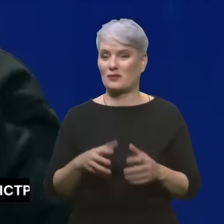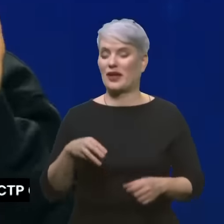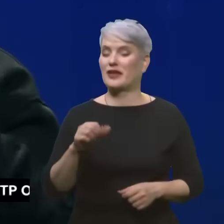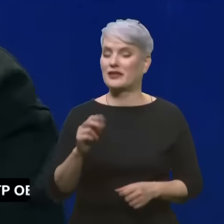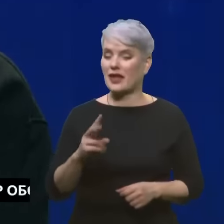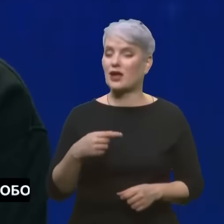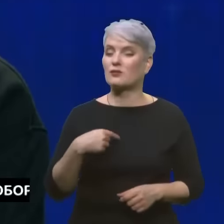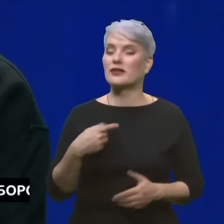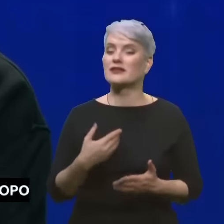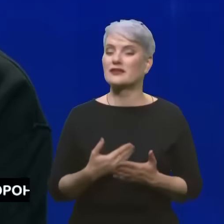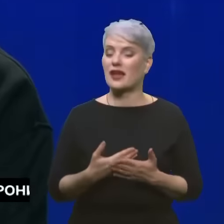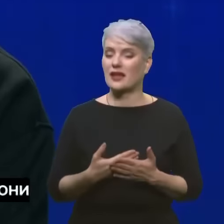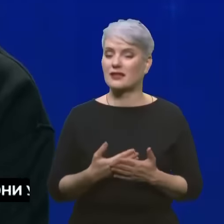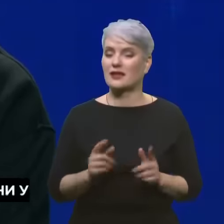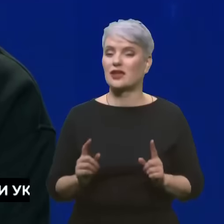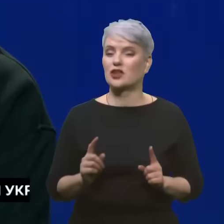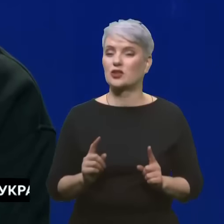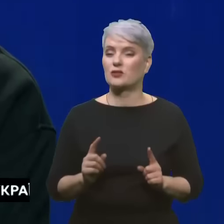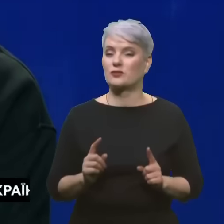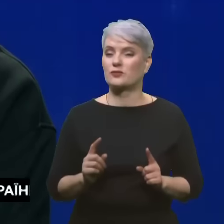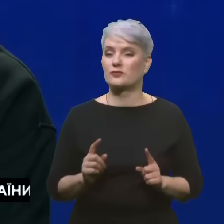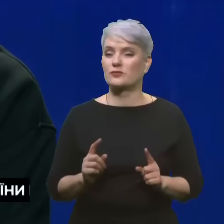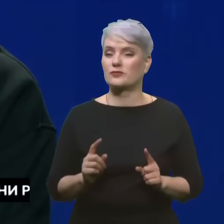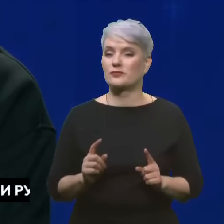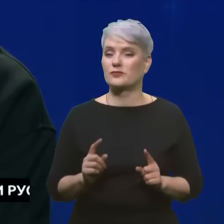мені здається все ж таки, що